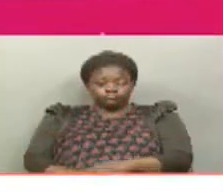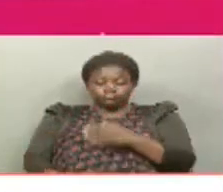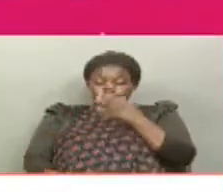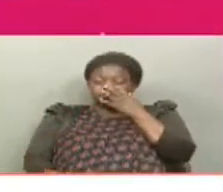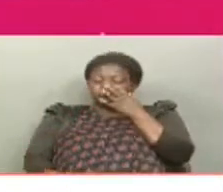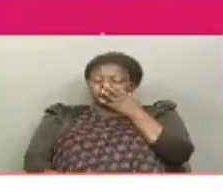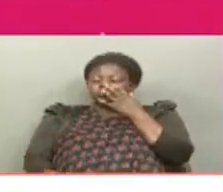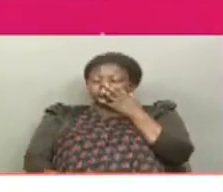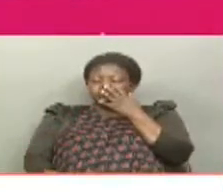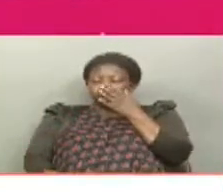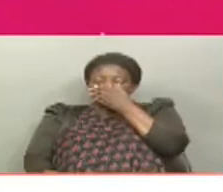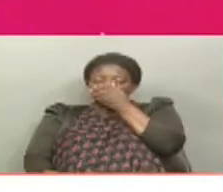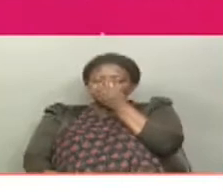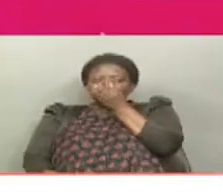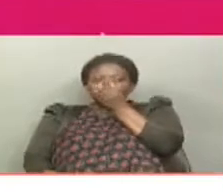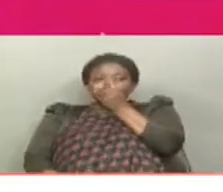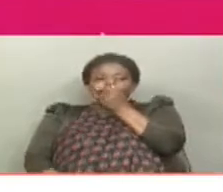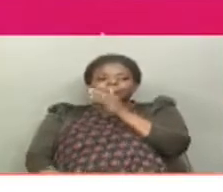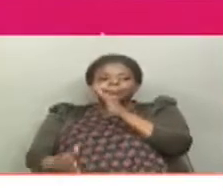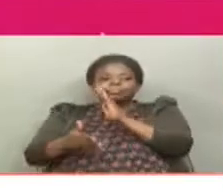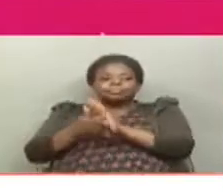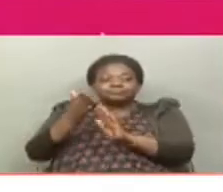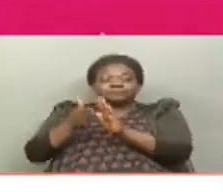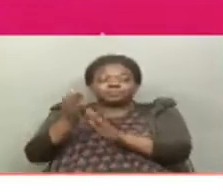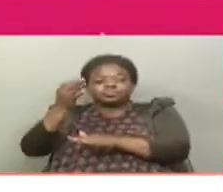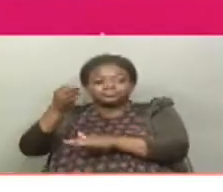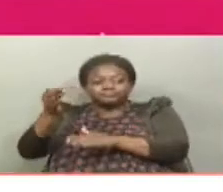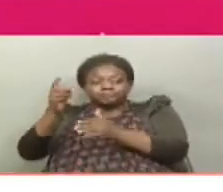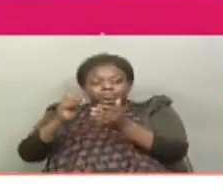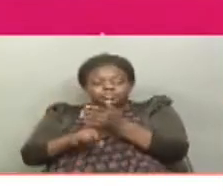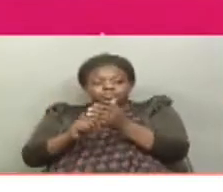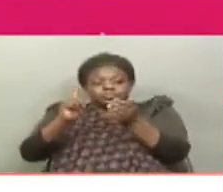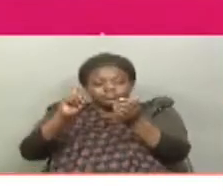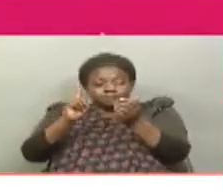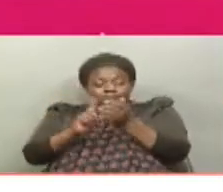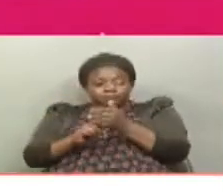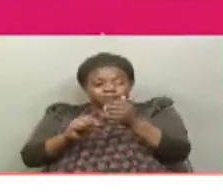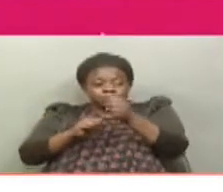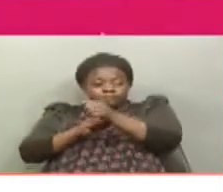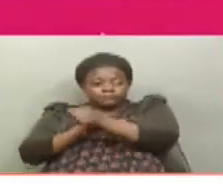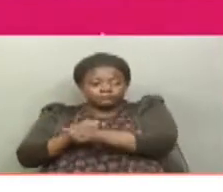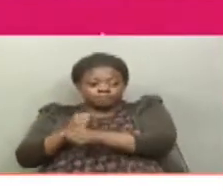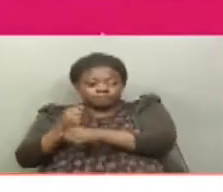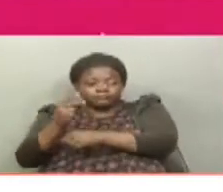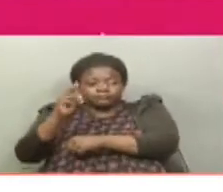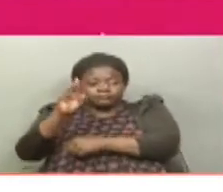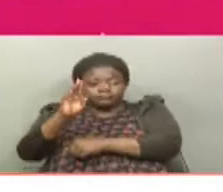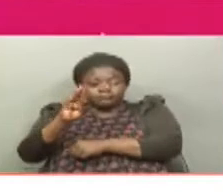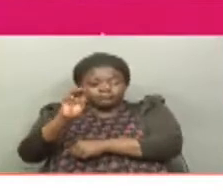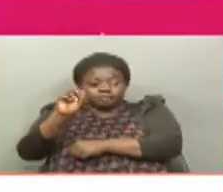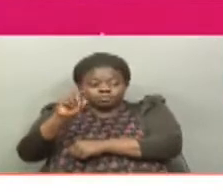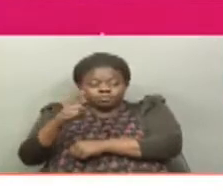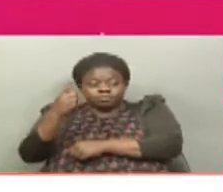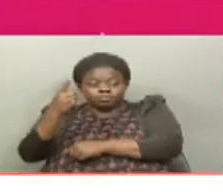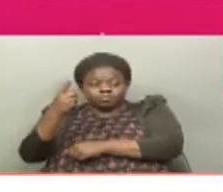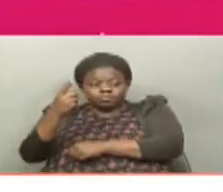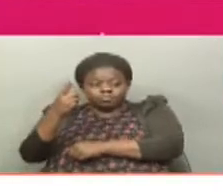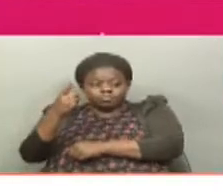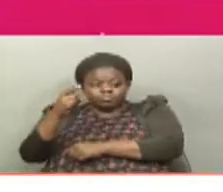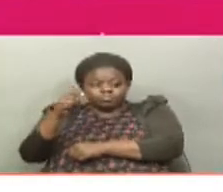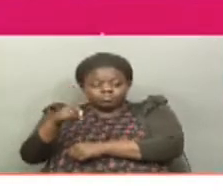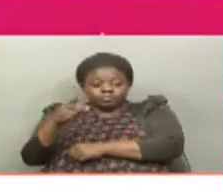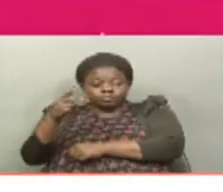Ata hiyo klabu ya Express FC ofinya bavujiriza bapya ba Bet Shuanga bajuwa densimbi ya kawambika mune chitundo kumala